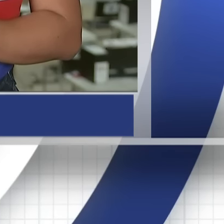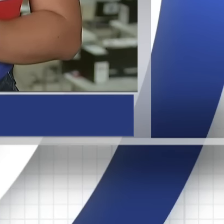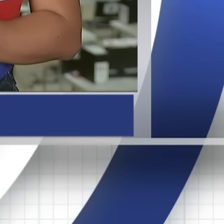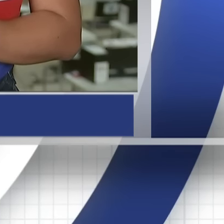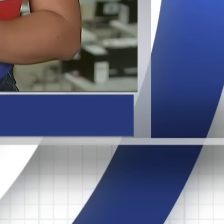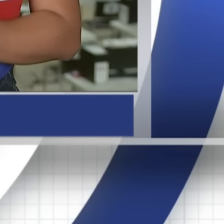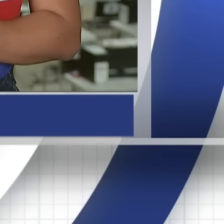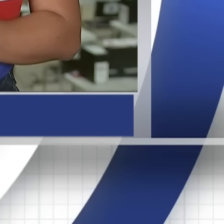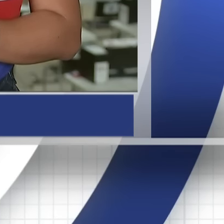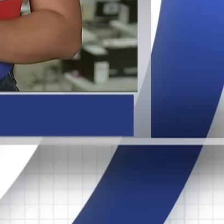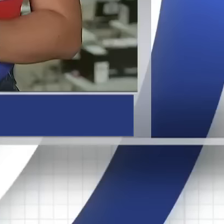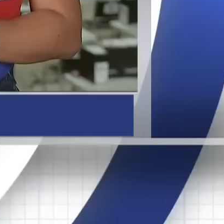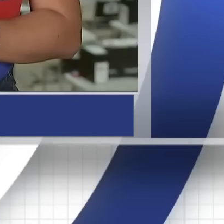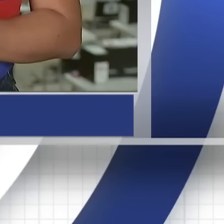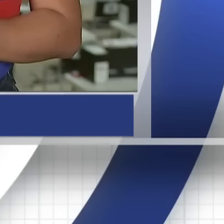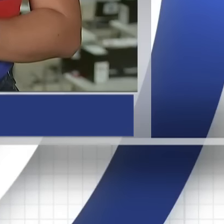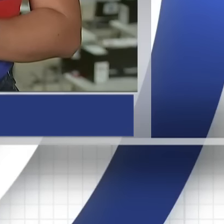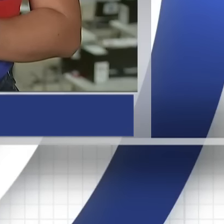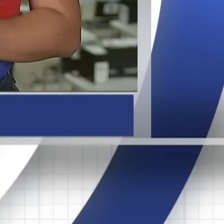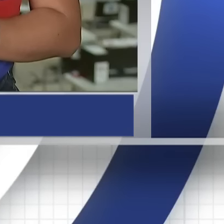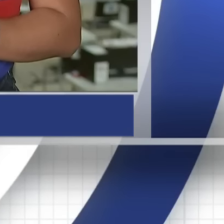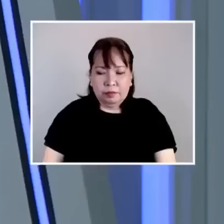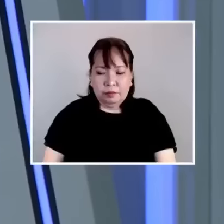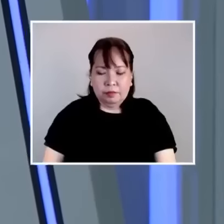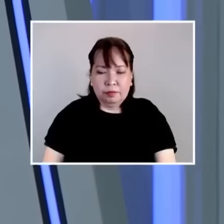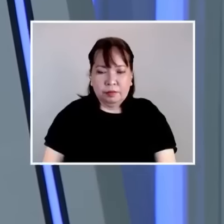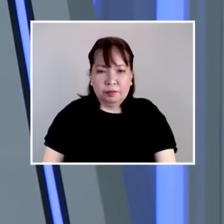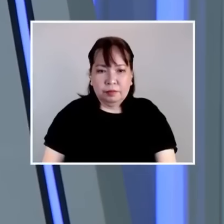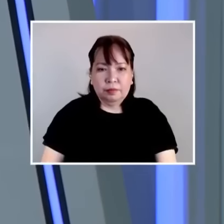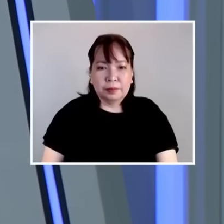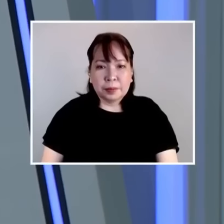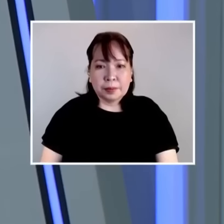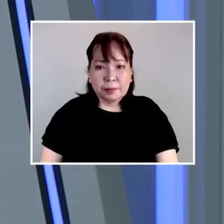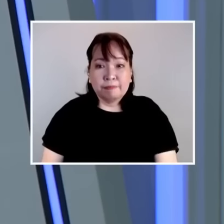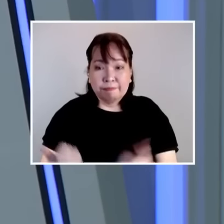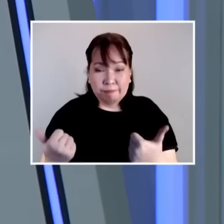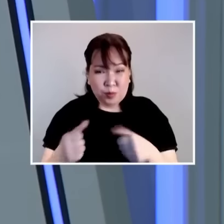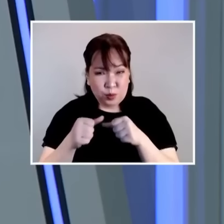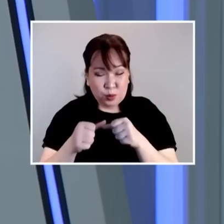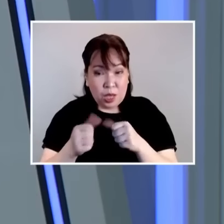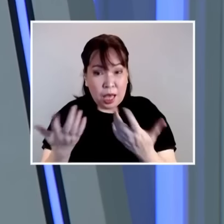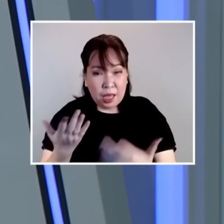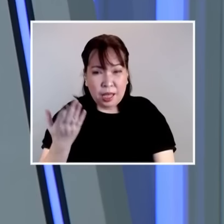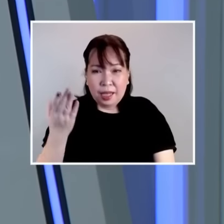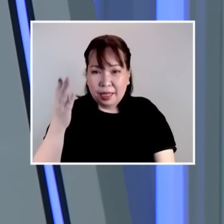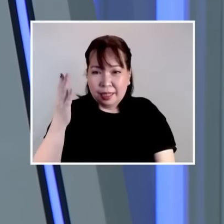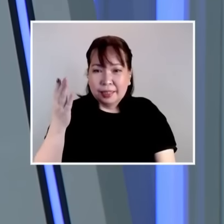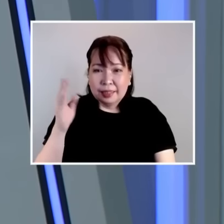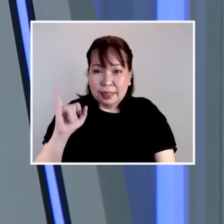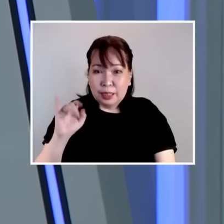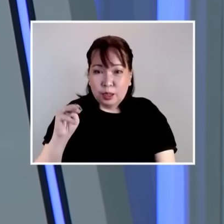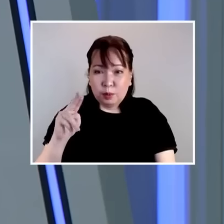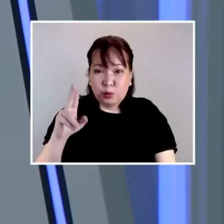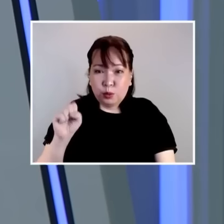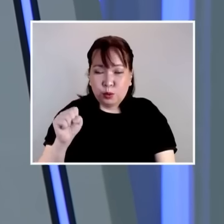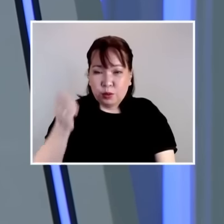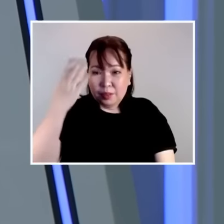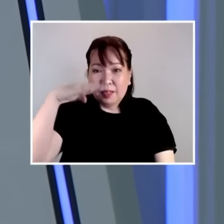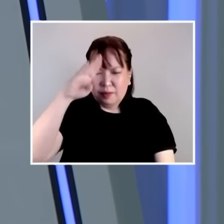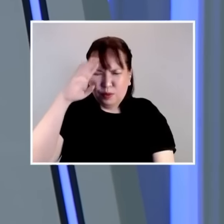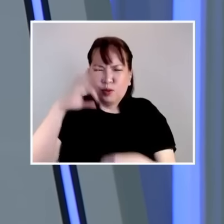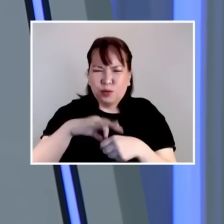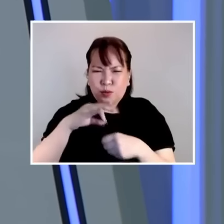Jackie, maraming salamat. Jackie Marama. Sa Imus, Cavite, bumoto po si Senador Ping Lacson na